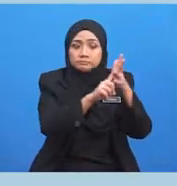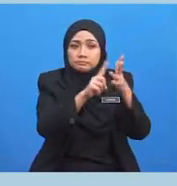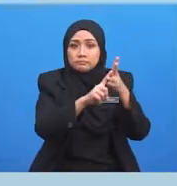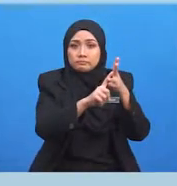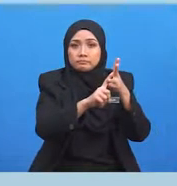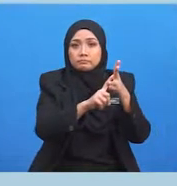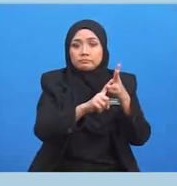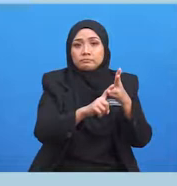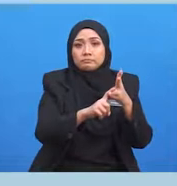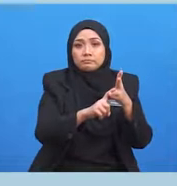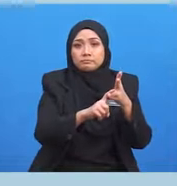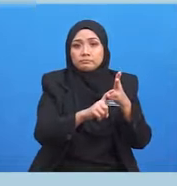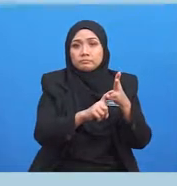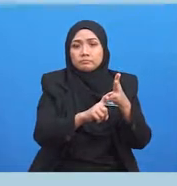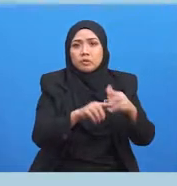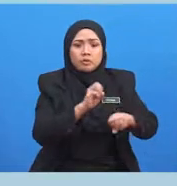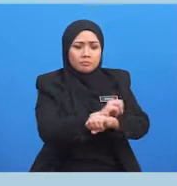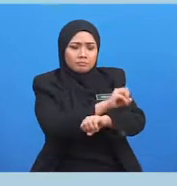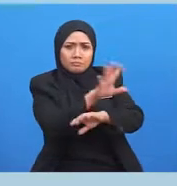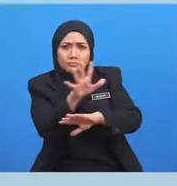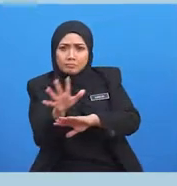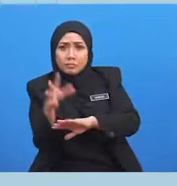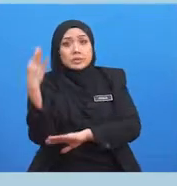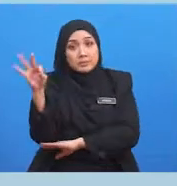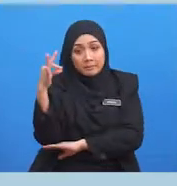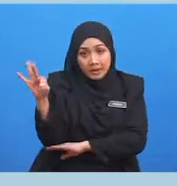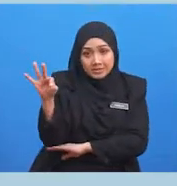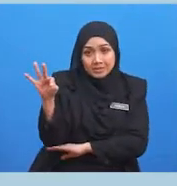dalam kes wabak coronavirus 19,